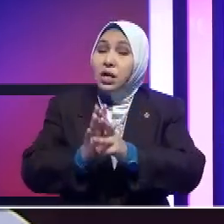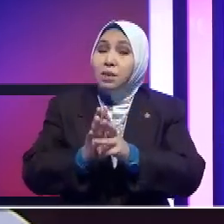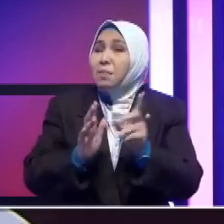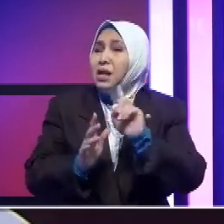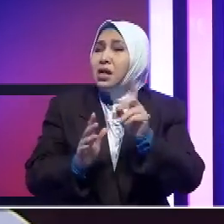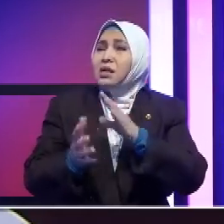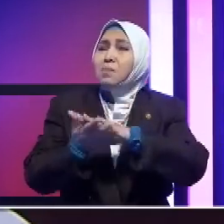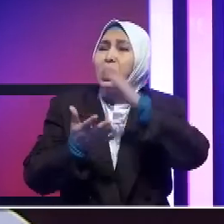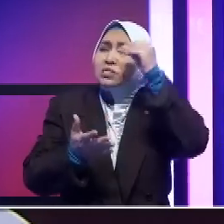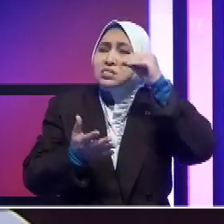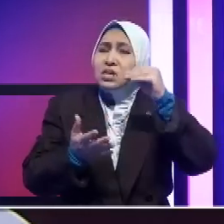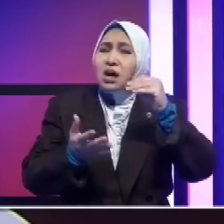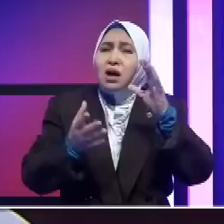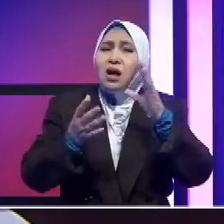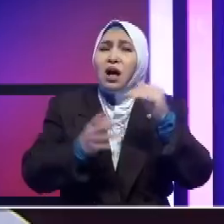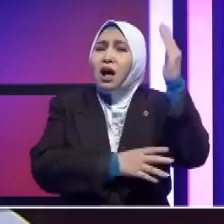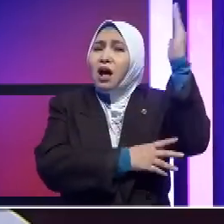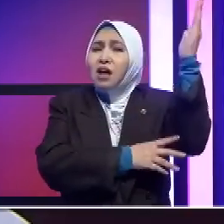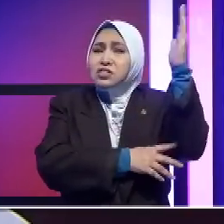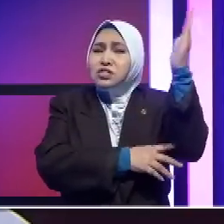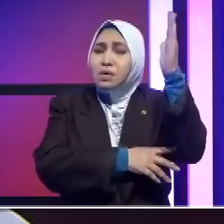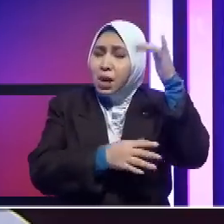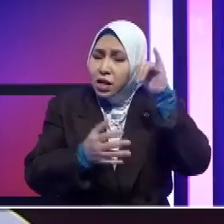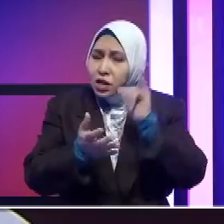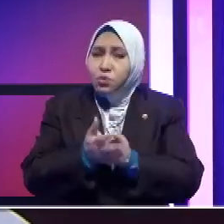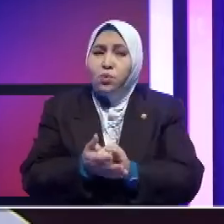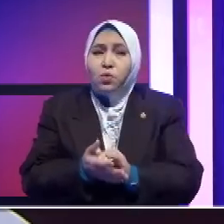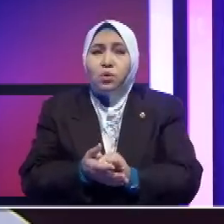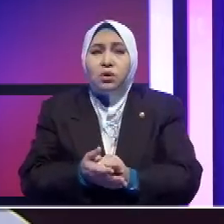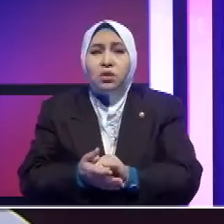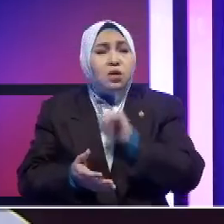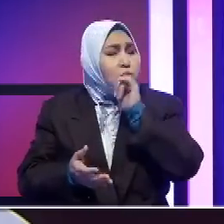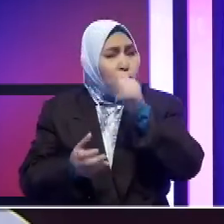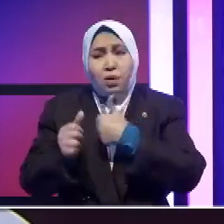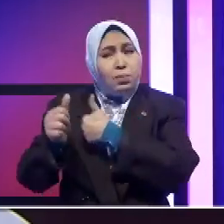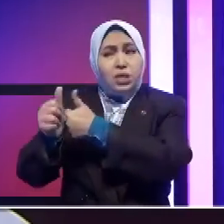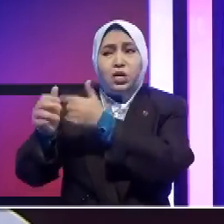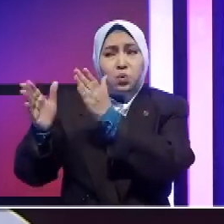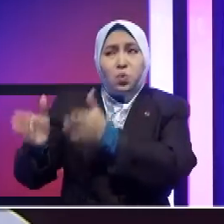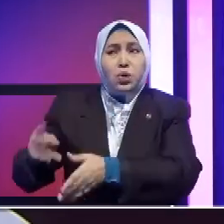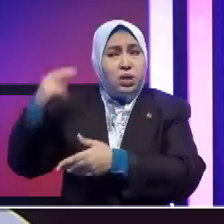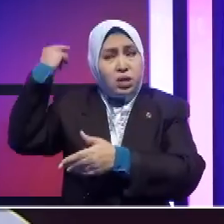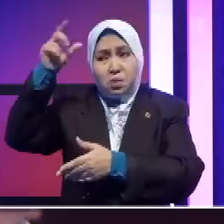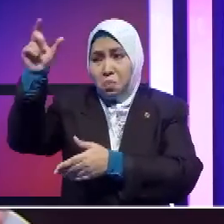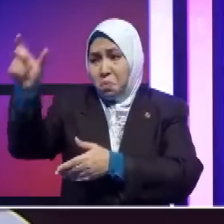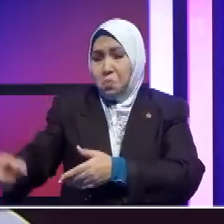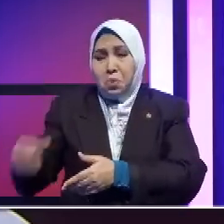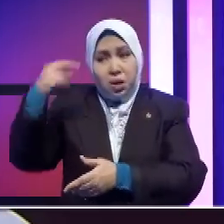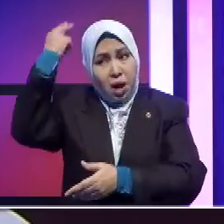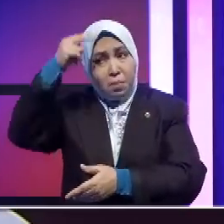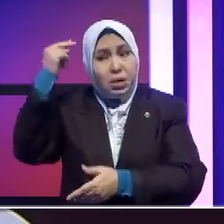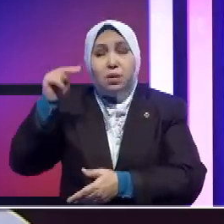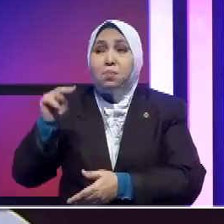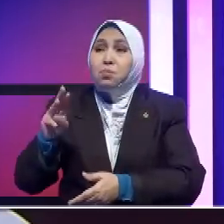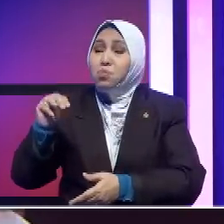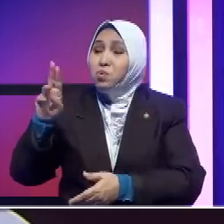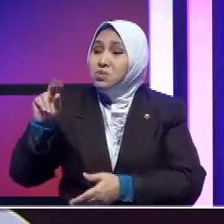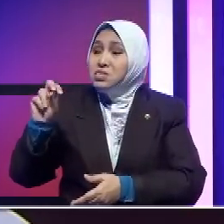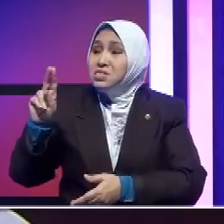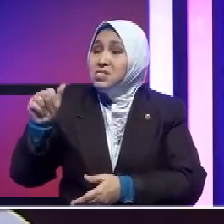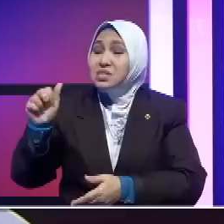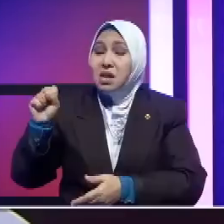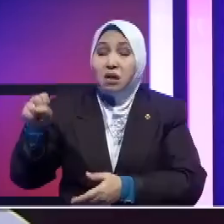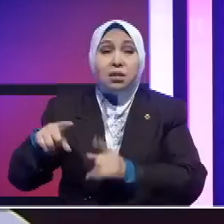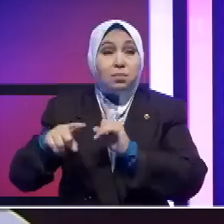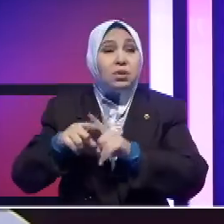belajar poin-poin ceramah tadi. Kan? Dia bukannya pengikut Nabi Musa. Dia tak pernah ni, tapi maksudnya apa? Selama